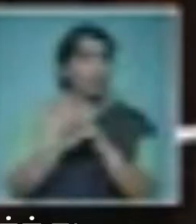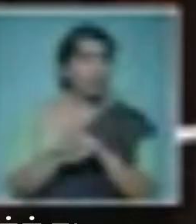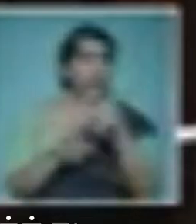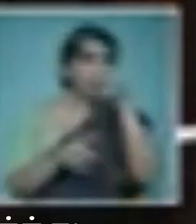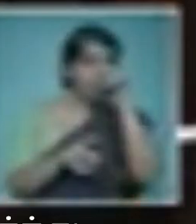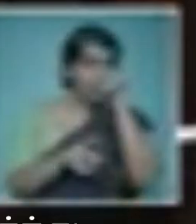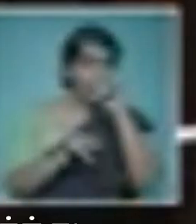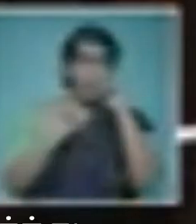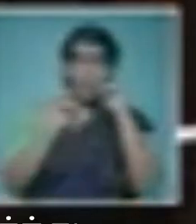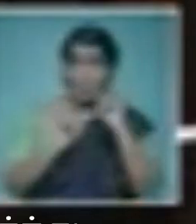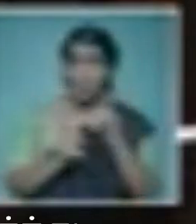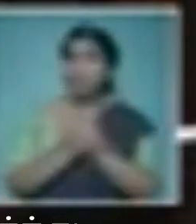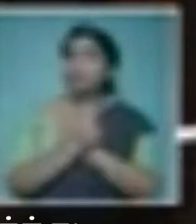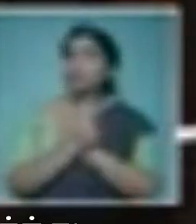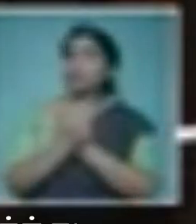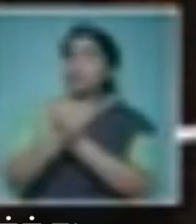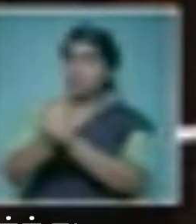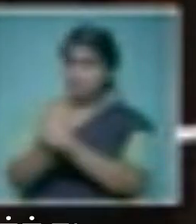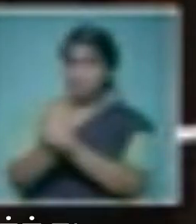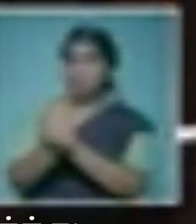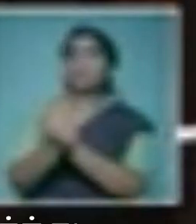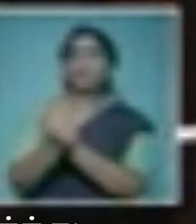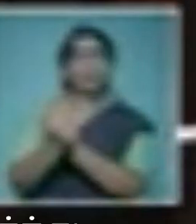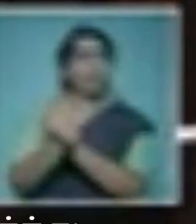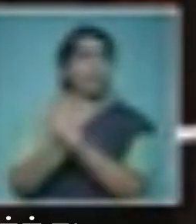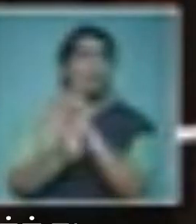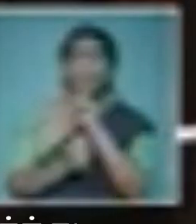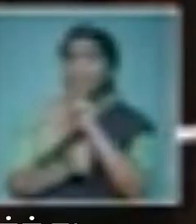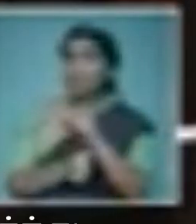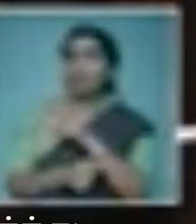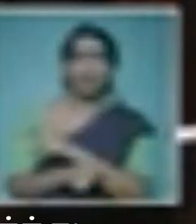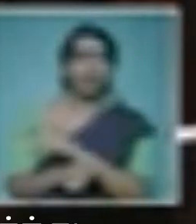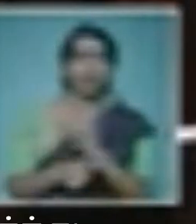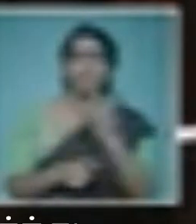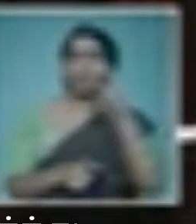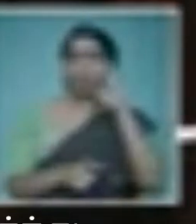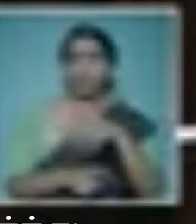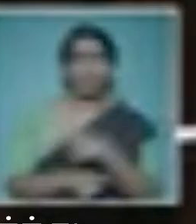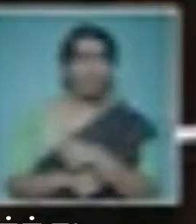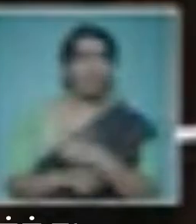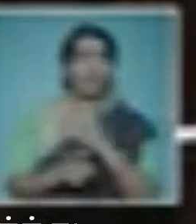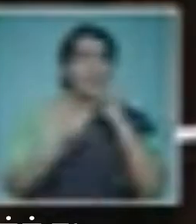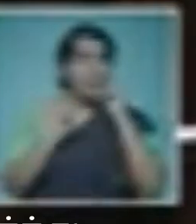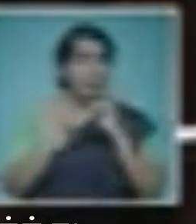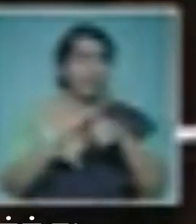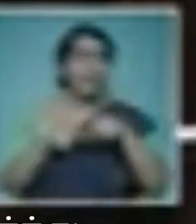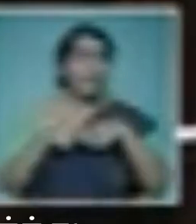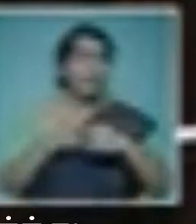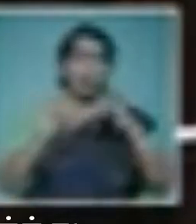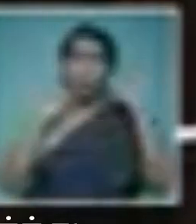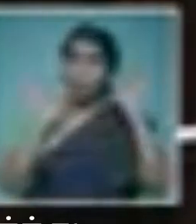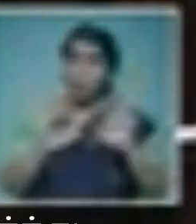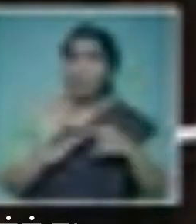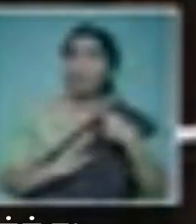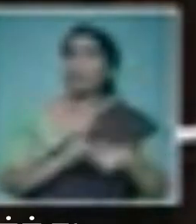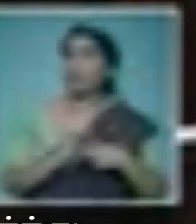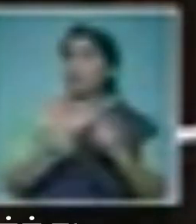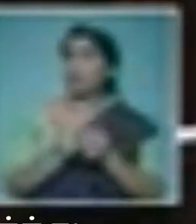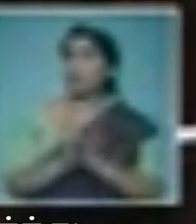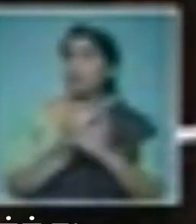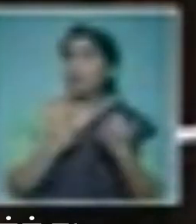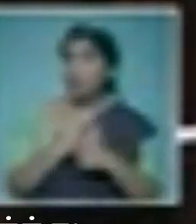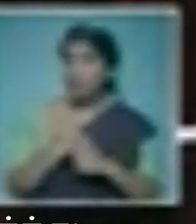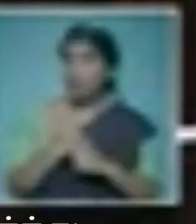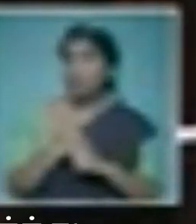හා දූෂිතයින් හිරේ විලංගුවේ දමන්නේ යයි කීමේ එවැනි එක ප්‍රවාදයකි. දූෂණයෙන් හා නාස්තියෙන් හොර රටක් තමන් බිහි කරන්නේ